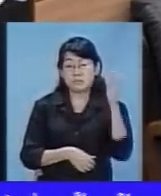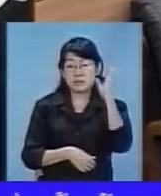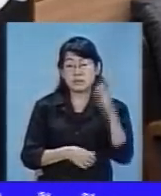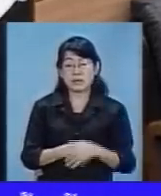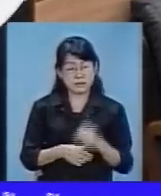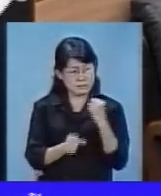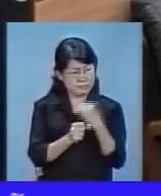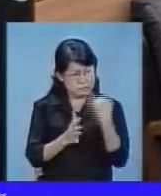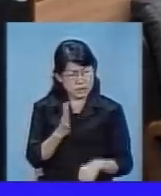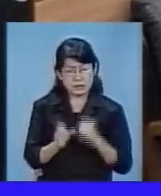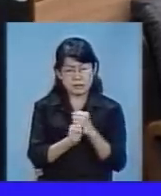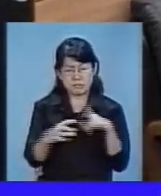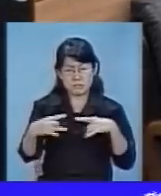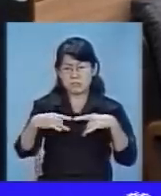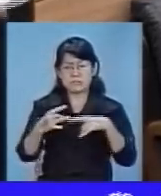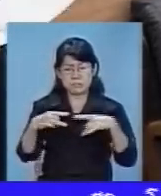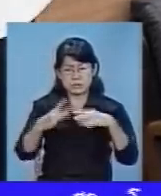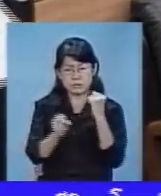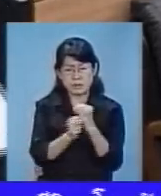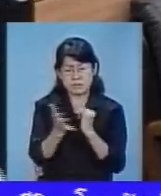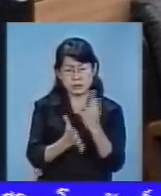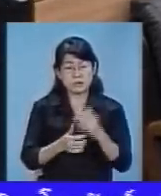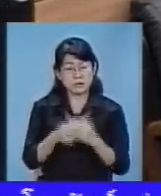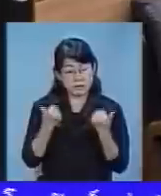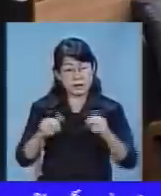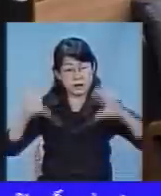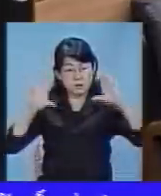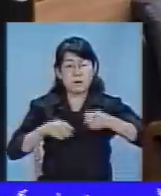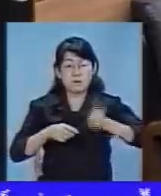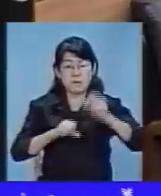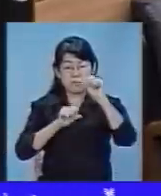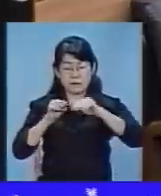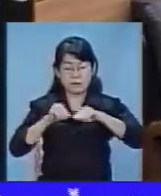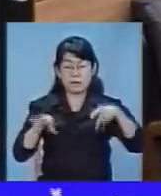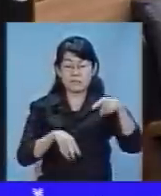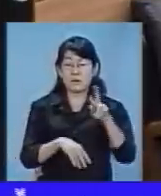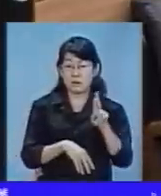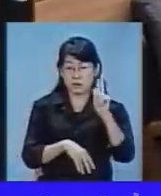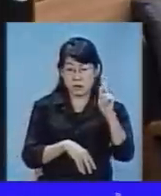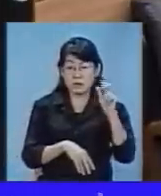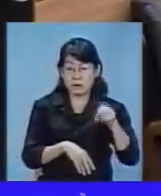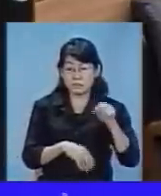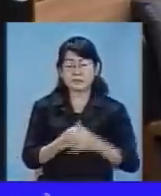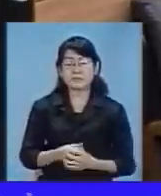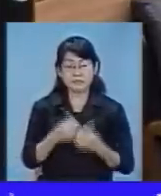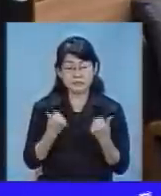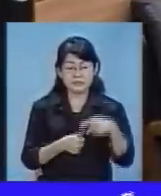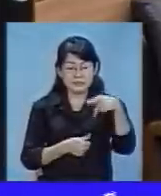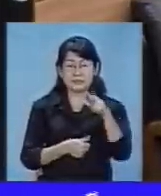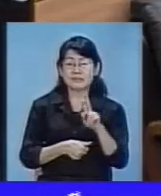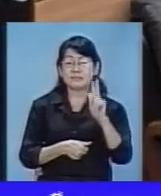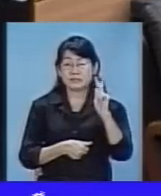ไม่ชอบไม่ถูกตราบใดที่รัฐบาลขนาดประกาศพ.ร.ก.นะครับและสิ่งที่ท่านประกาศพ.ร.ก.ไว้